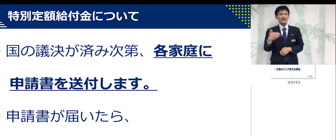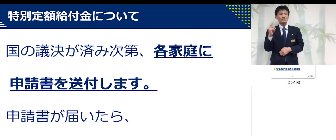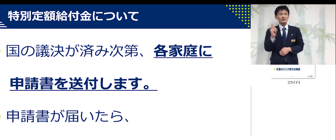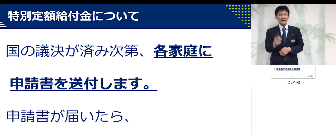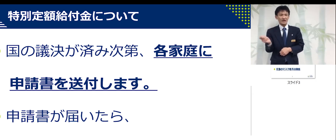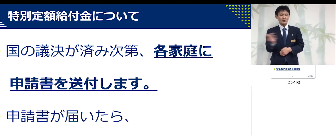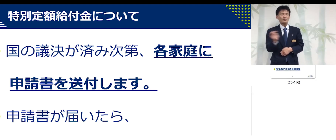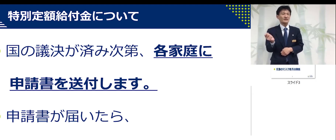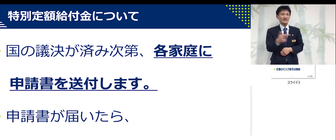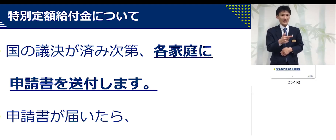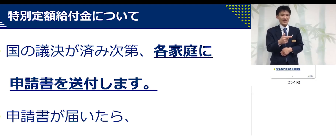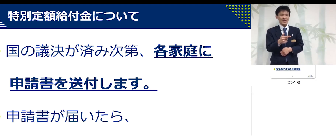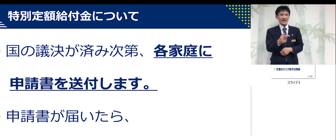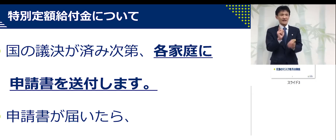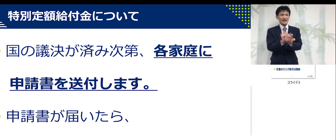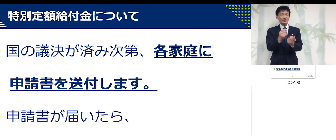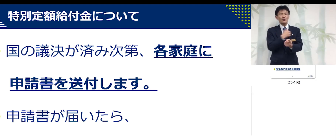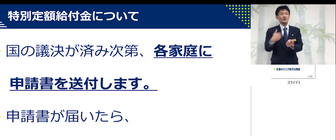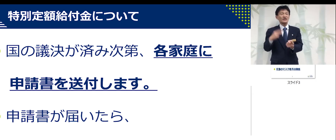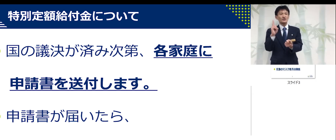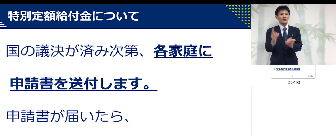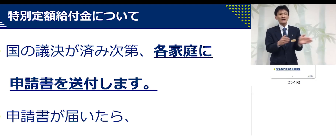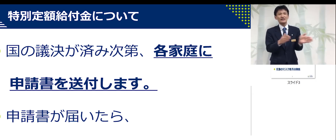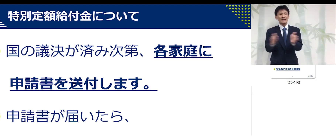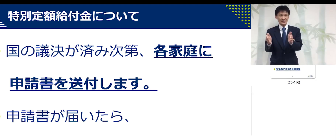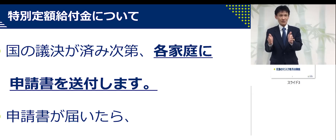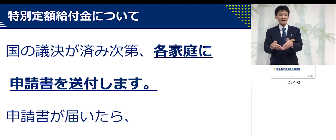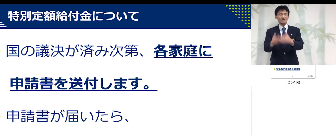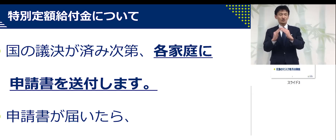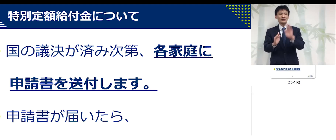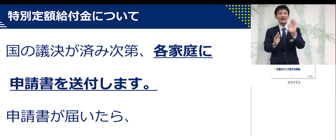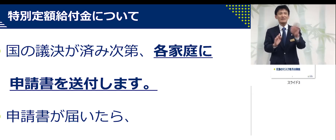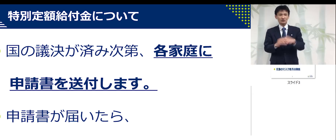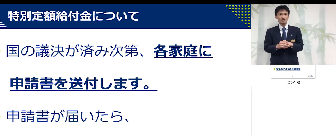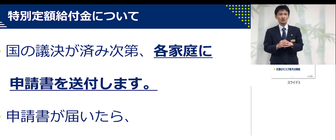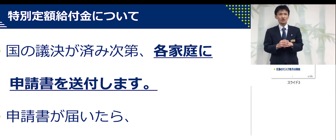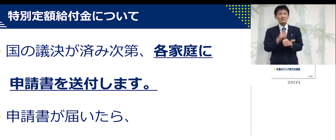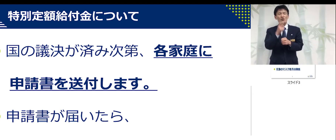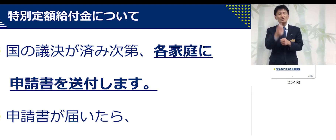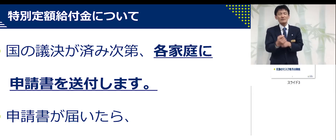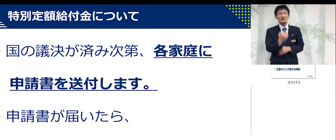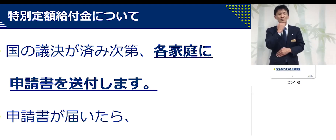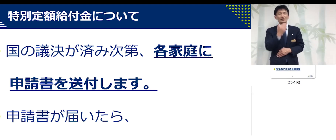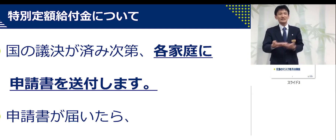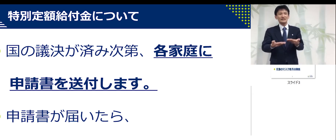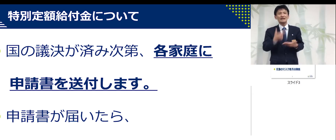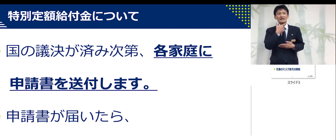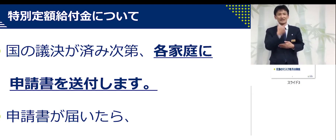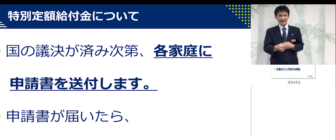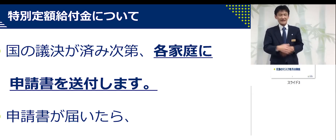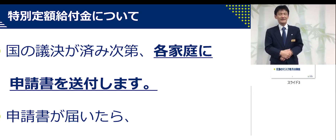るような体制はしっかり整えておりますので、もうしばらくお待ちをいただけたらなと思います。